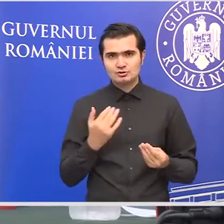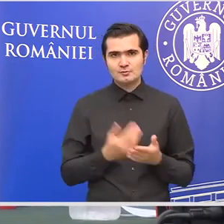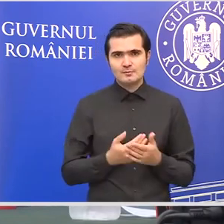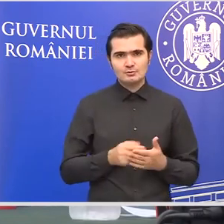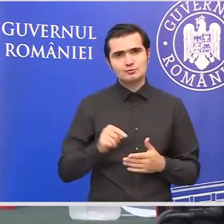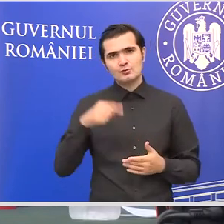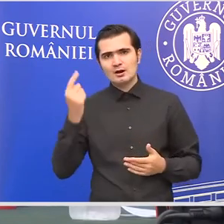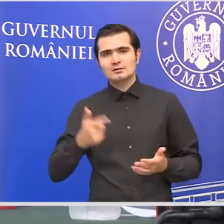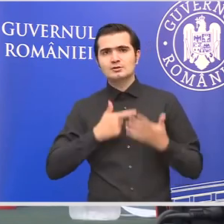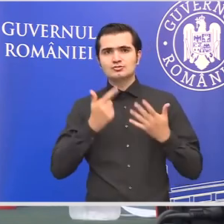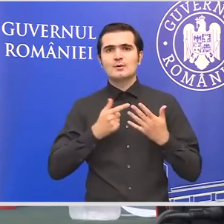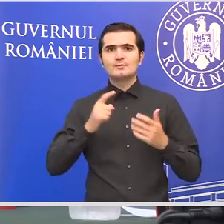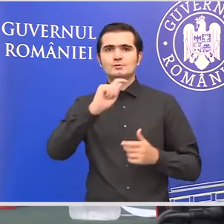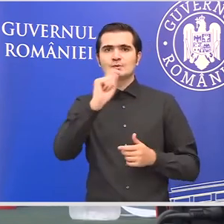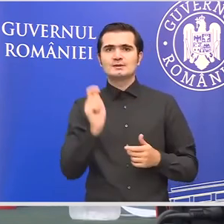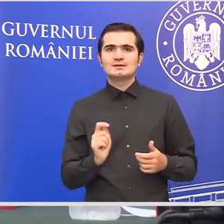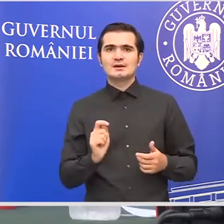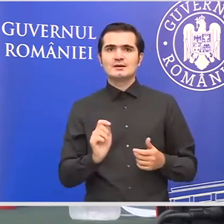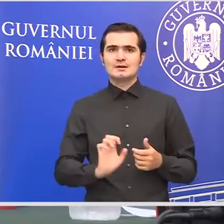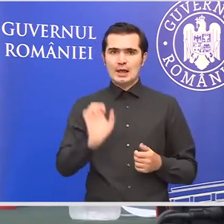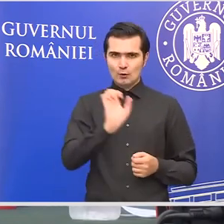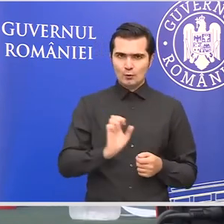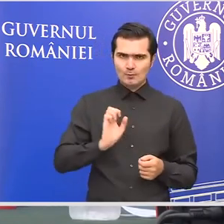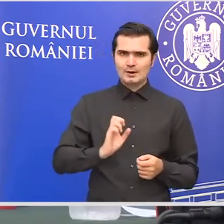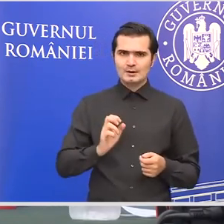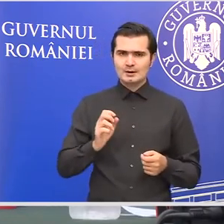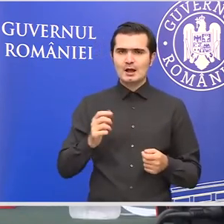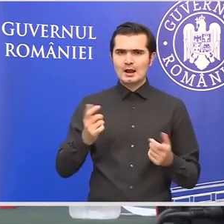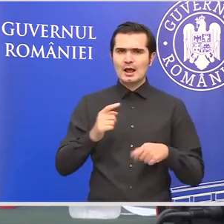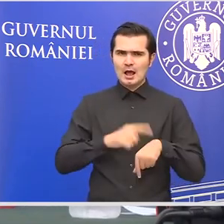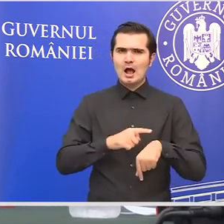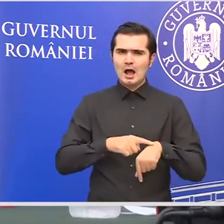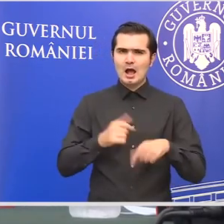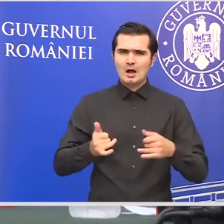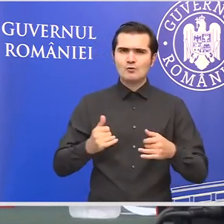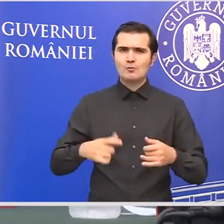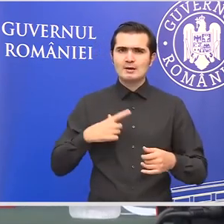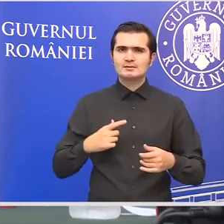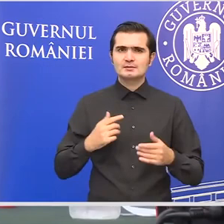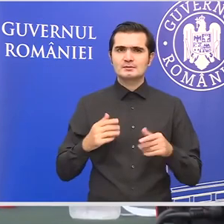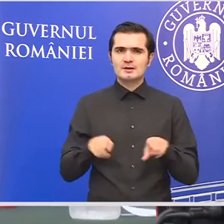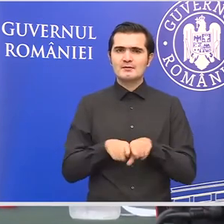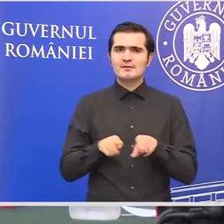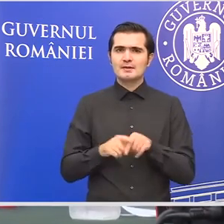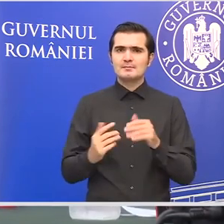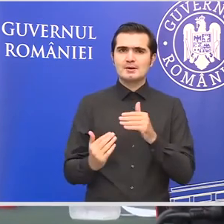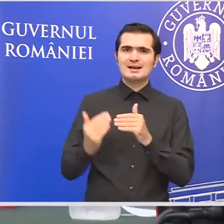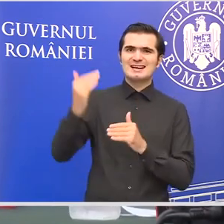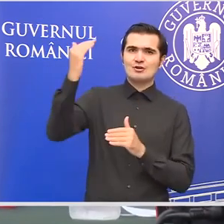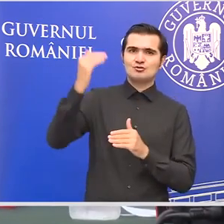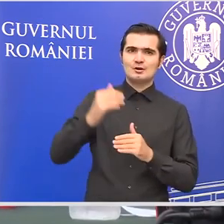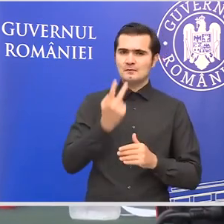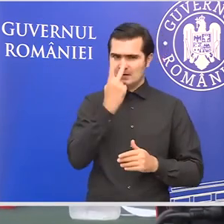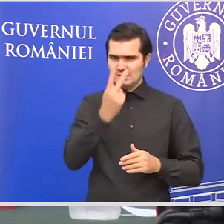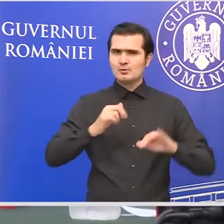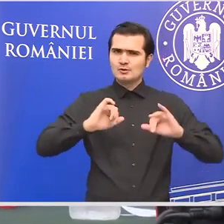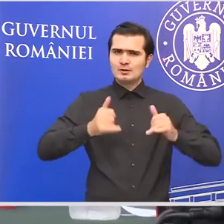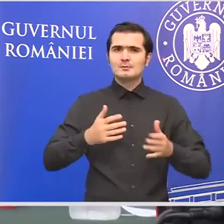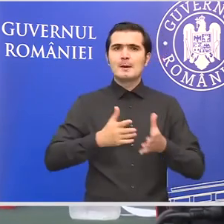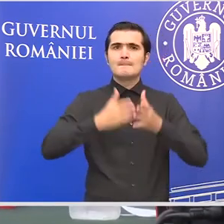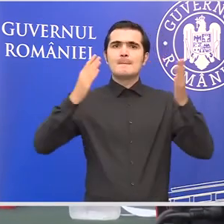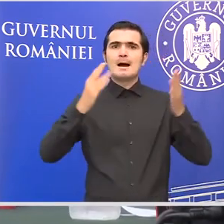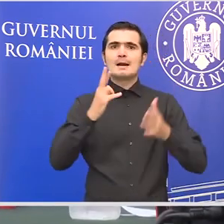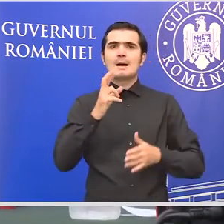alte 17 țări europene care în momentul de față sunt pe un trend ascendent. Ne uităm la ce se întâmplă în Marea Britanie,